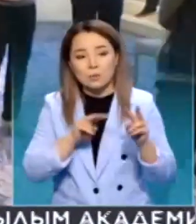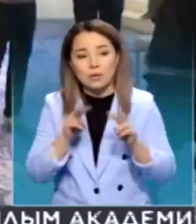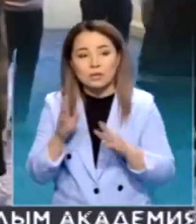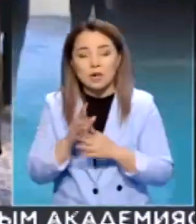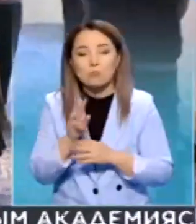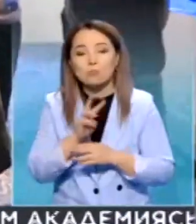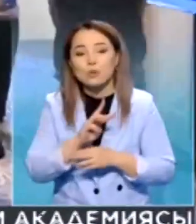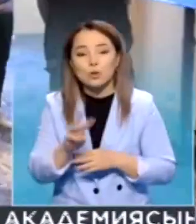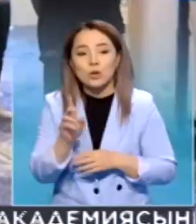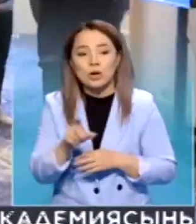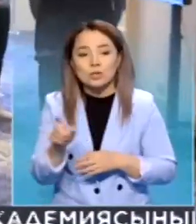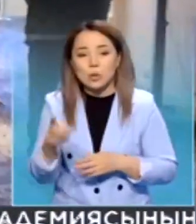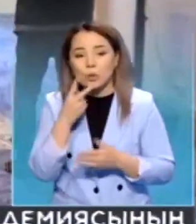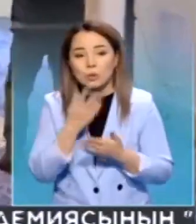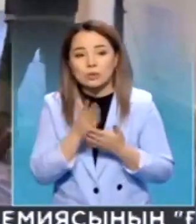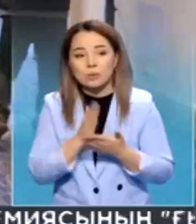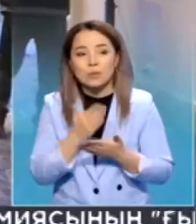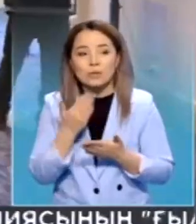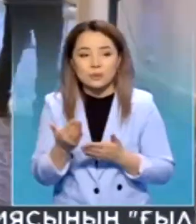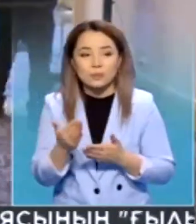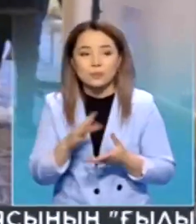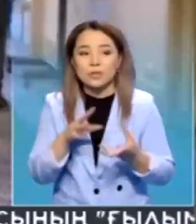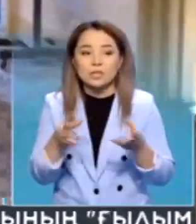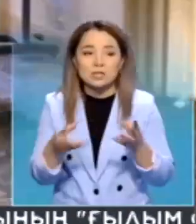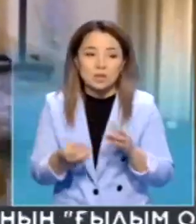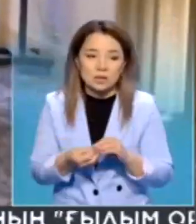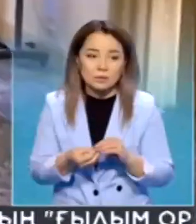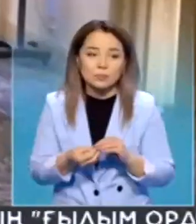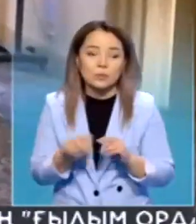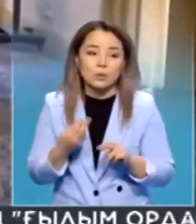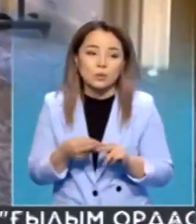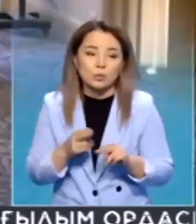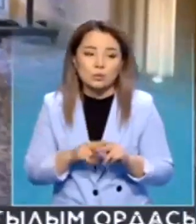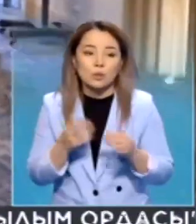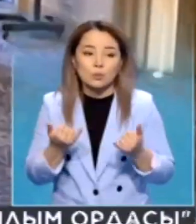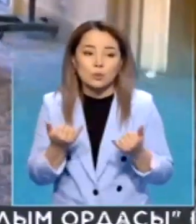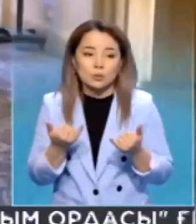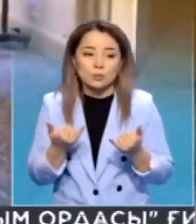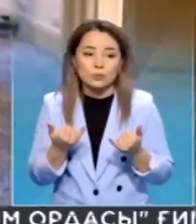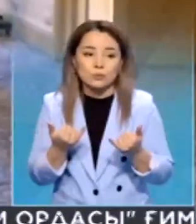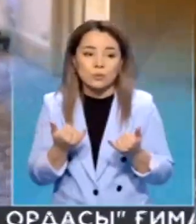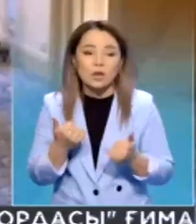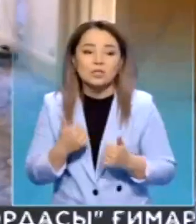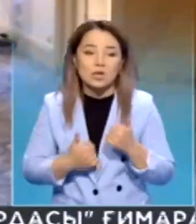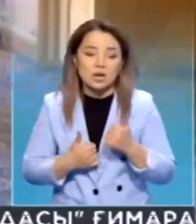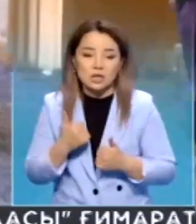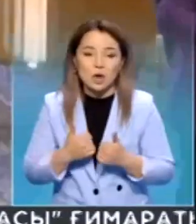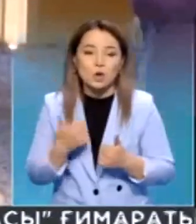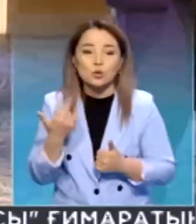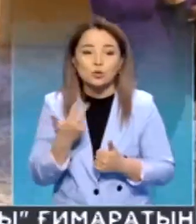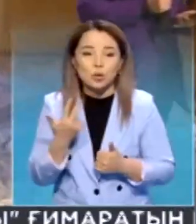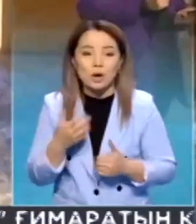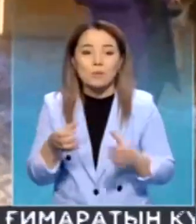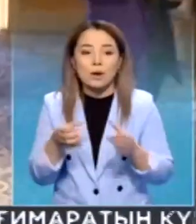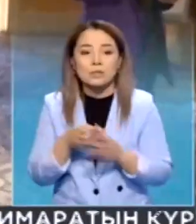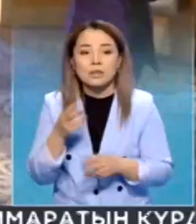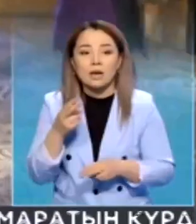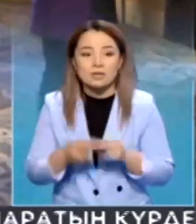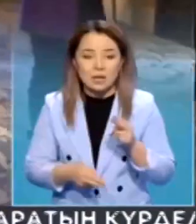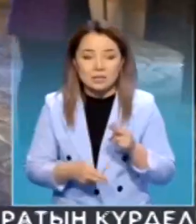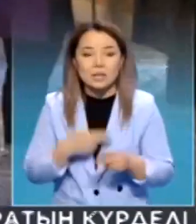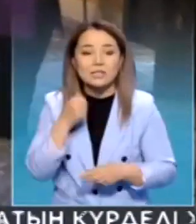отырған миллиондаған көрермен бар. Жалпы осылайша бүгінгі жарыстың үшінші партиясы